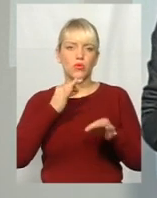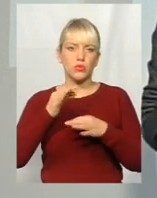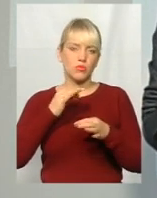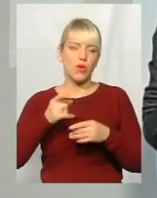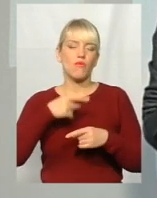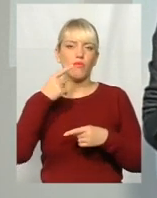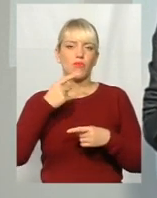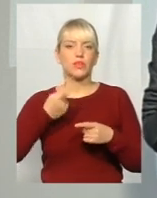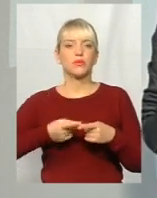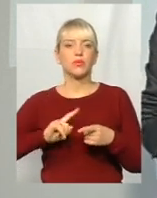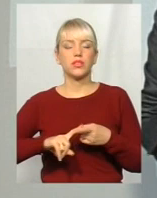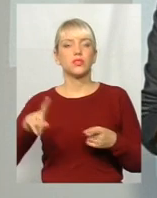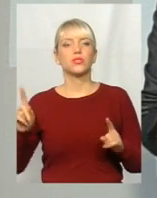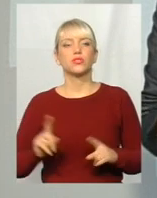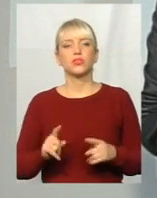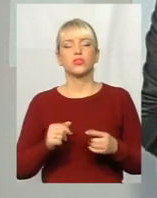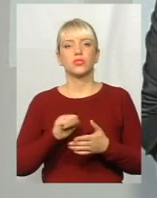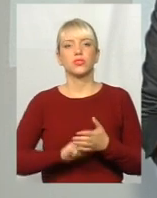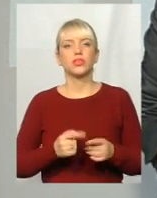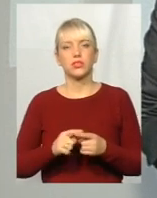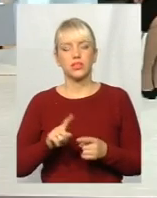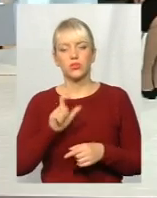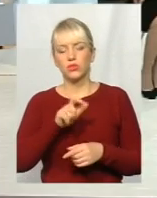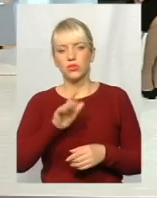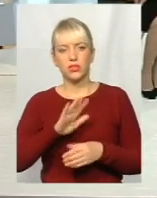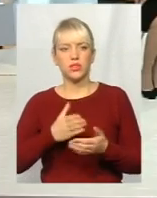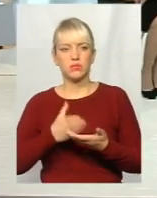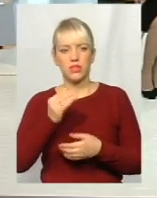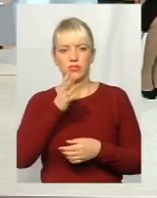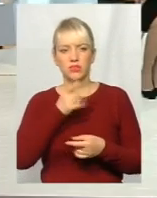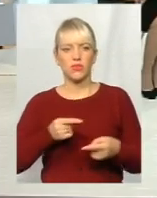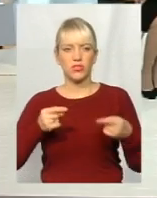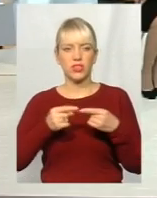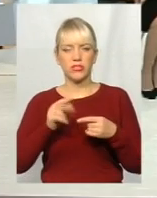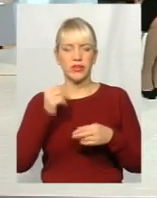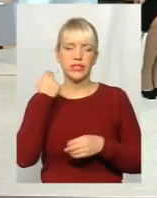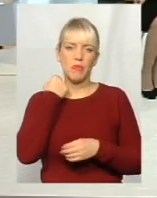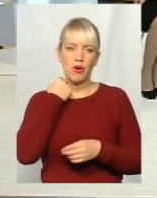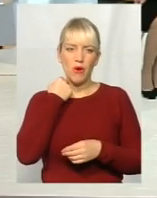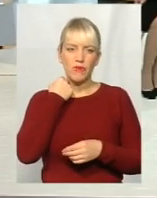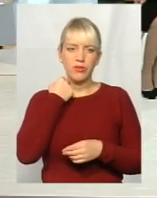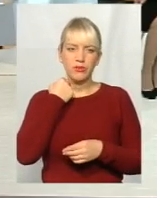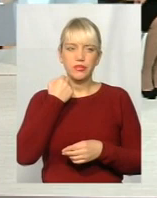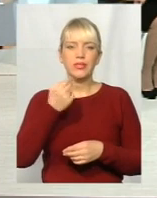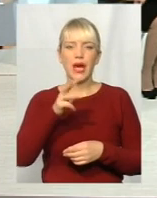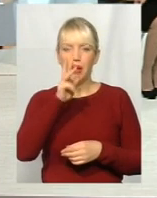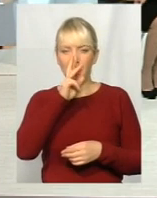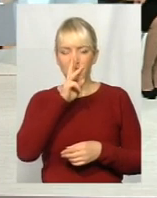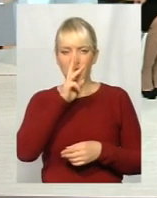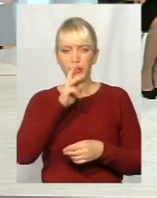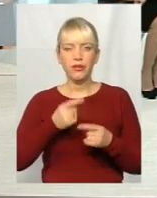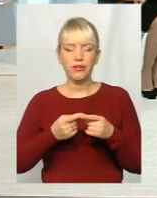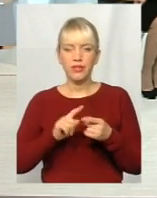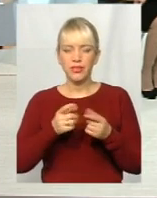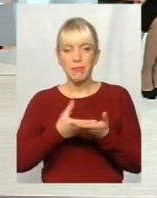Говорили ми про те, що через те, що люди не сплачують своєчасно і заборговують так звану квартплату, це